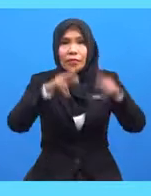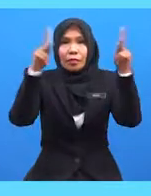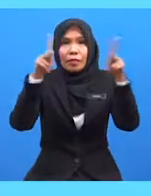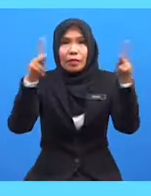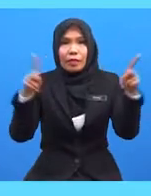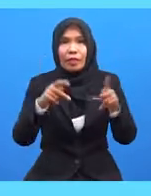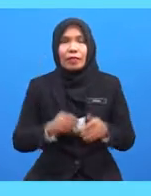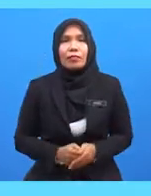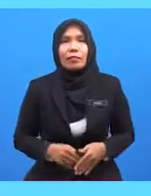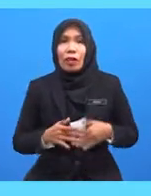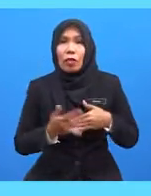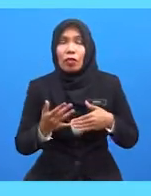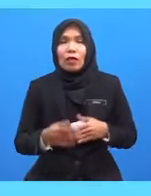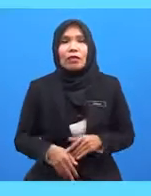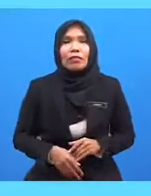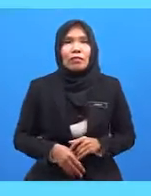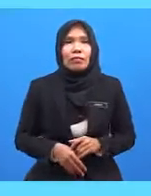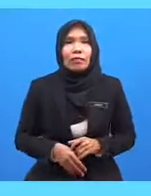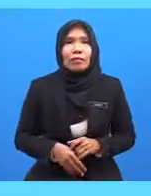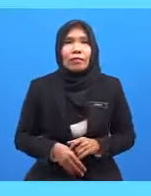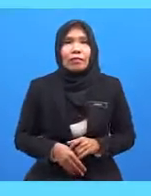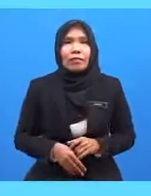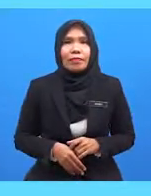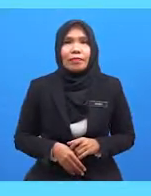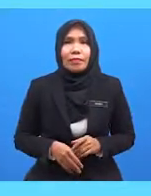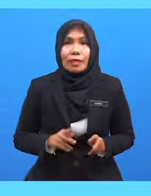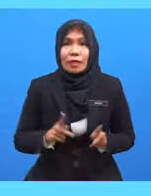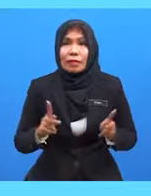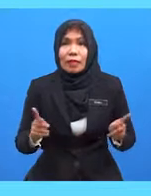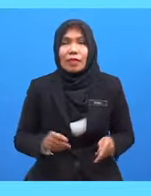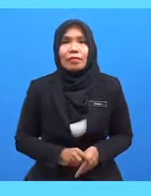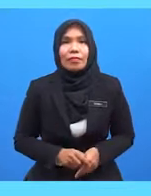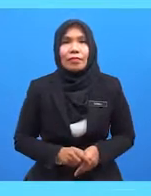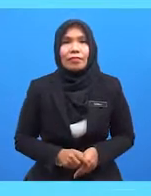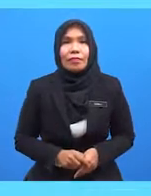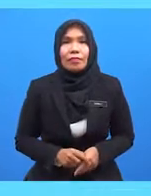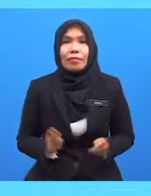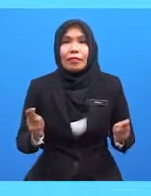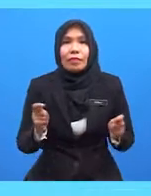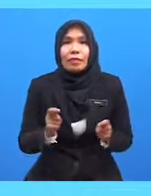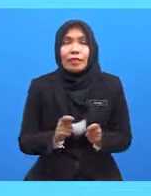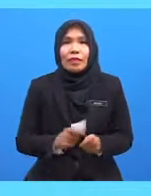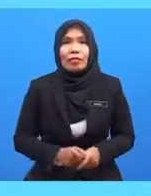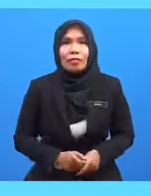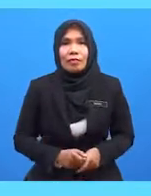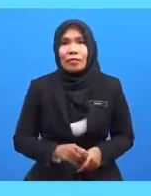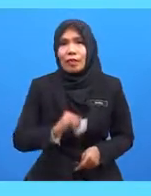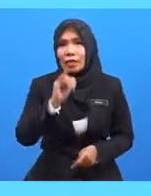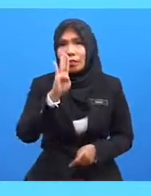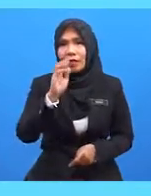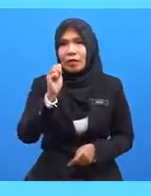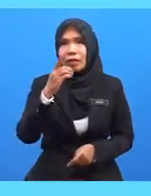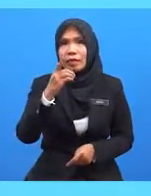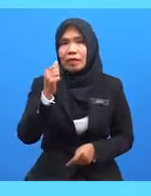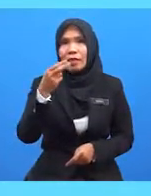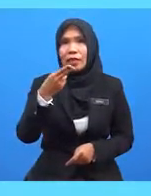dikembangkan dalam pelbagai cabang ilmu. Aktiviti penulisan ini telah mengembangkan bahasa Melayu